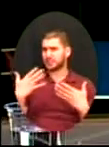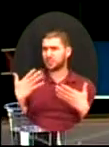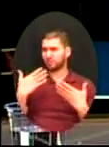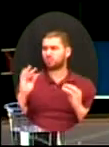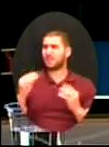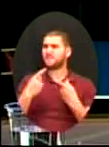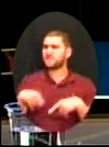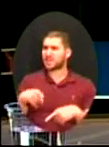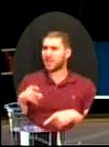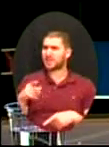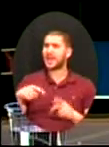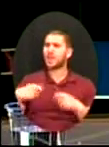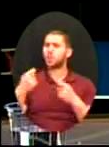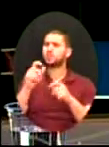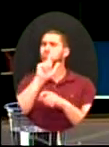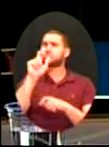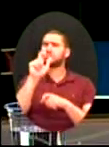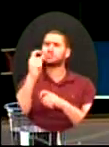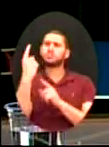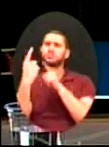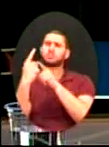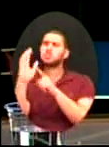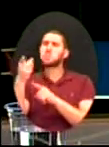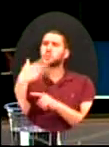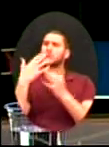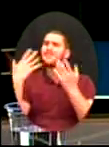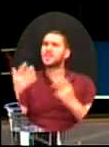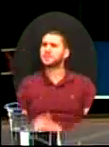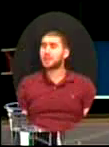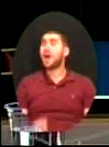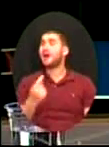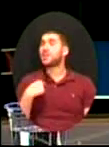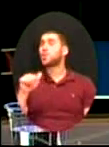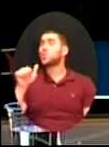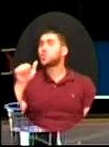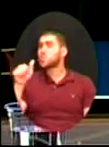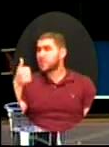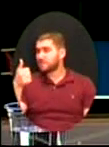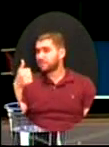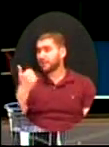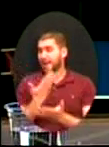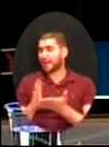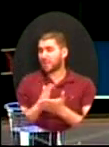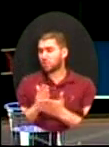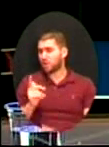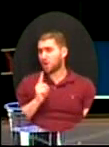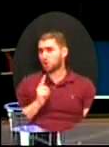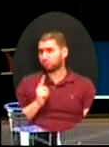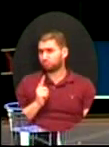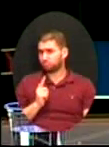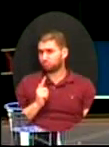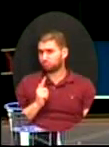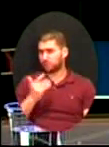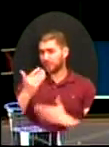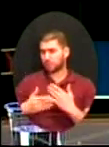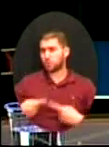חינוך, שמה יהיה הכותב, מה אתה רוצה לברר? אנחנו קודם כל החלטנו להמתין שיגמרו